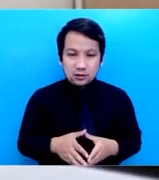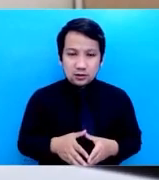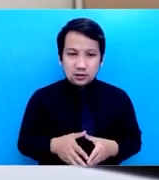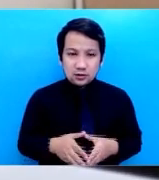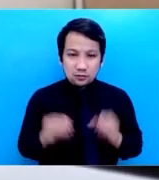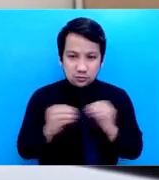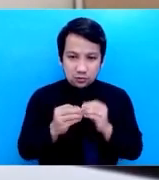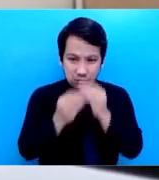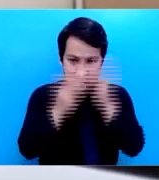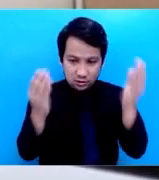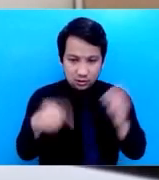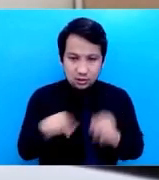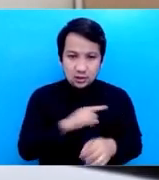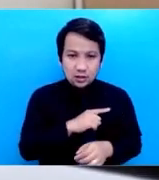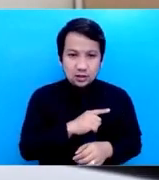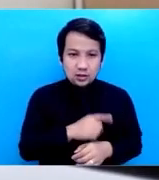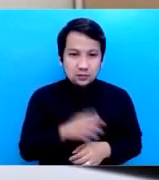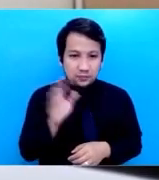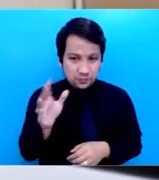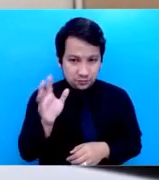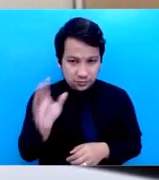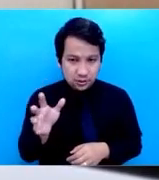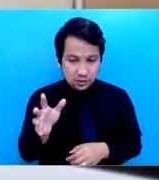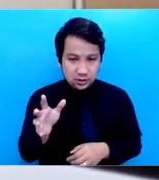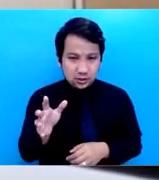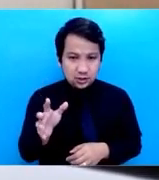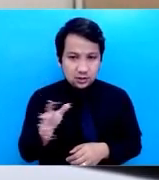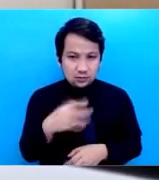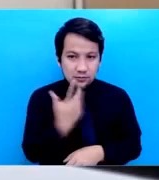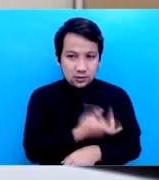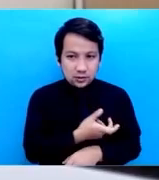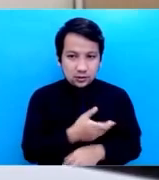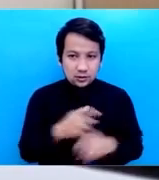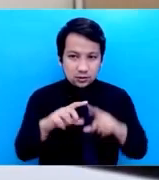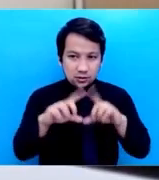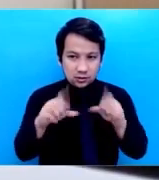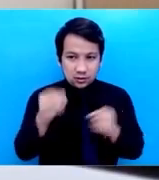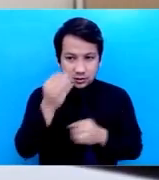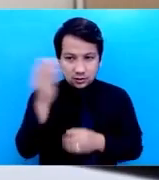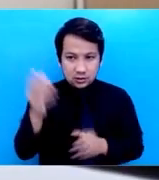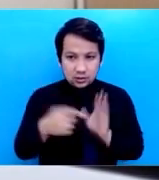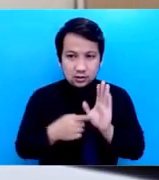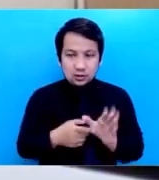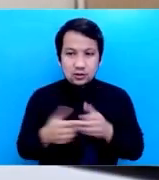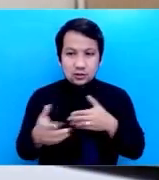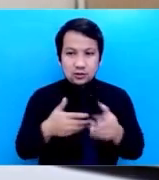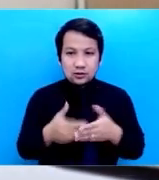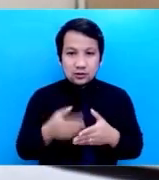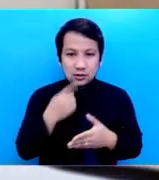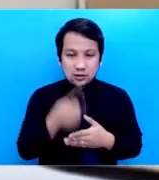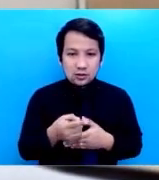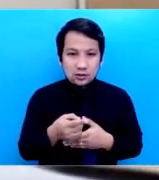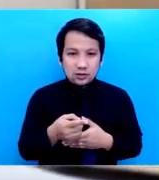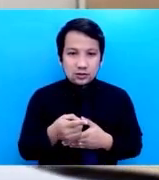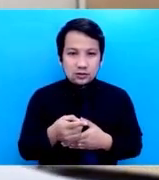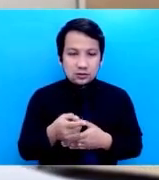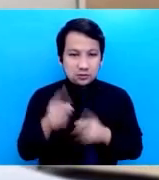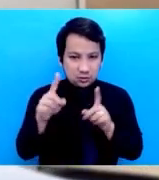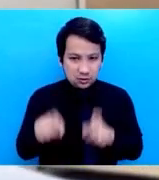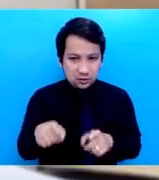less 50 vaccination cards. So we are suspecting na mayroong nag-circulate ngayon